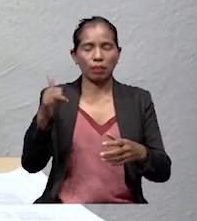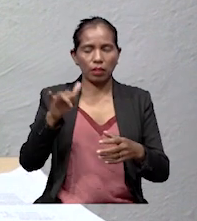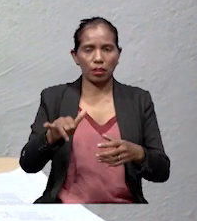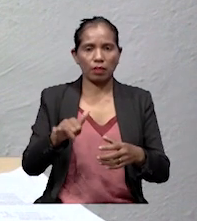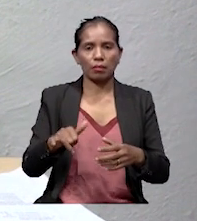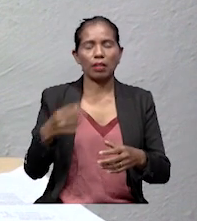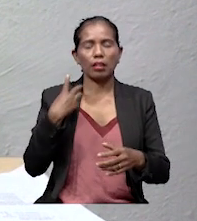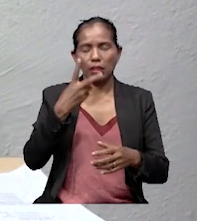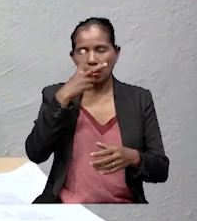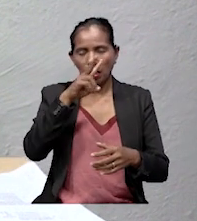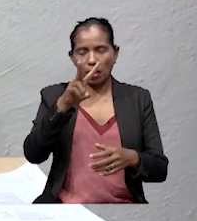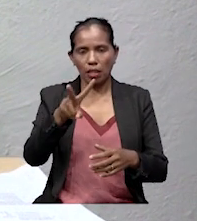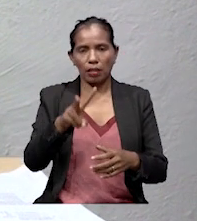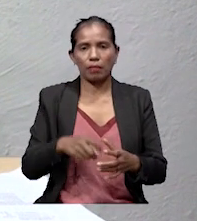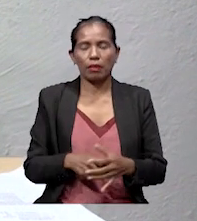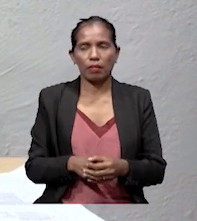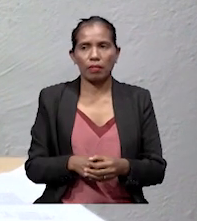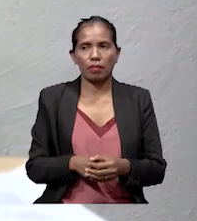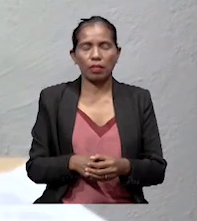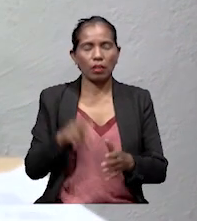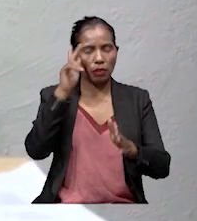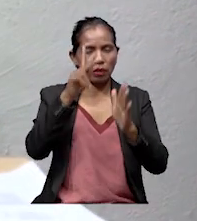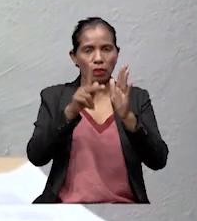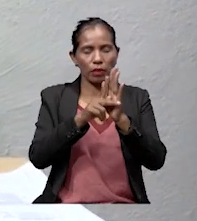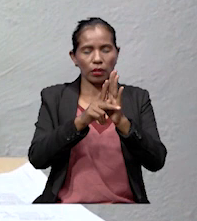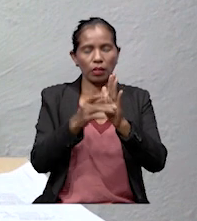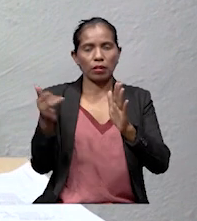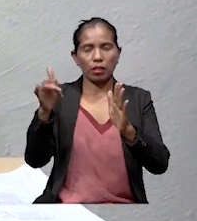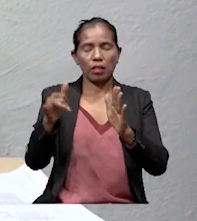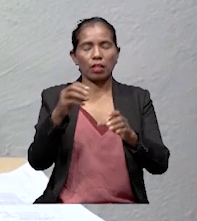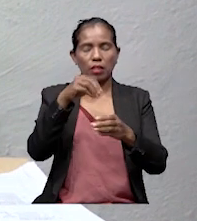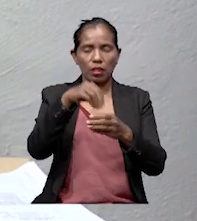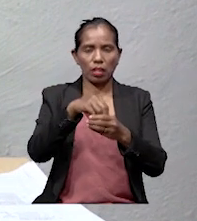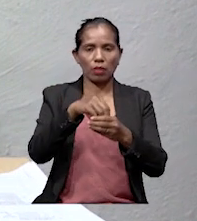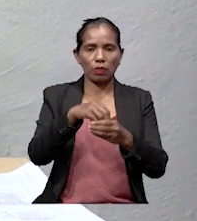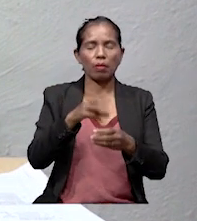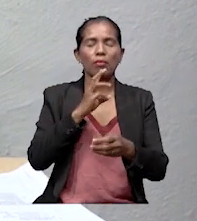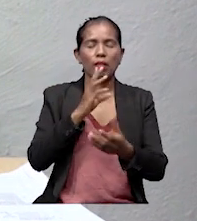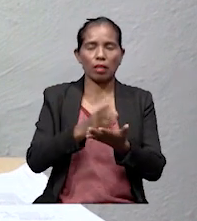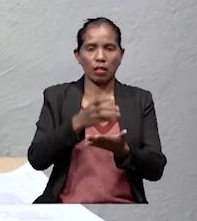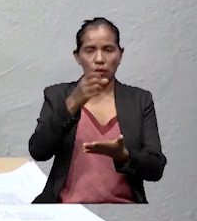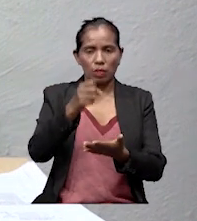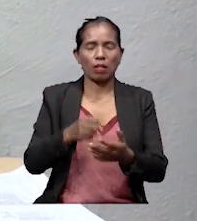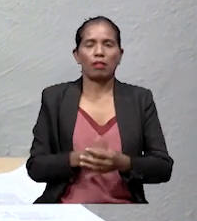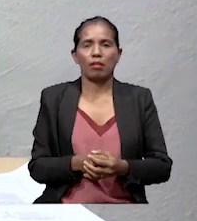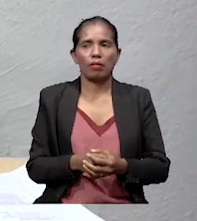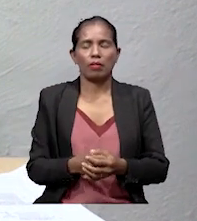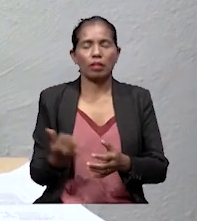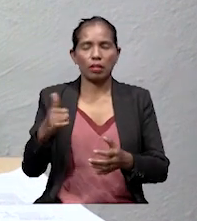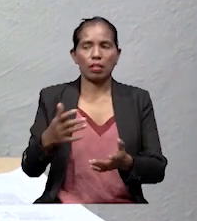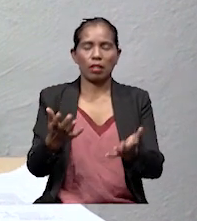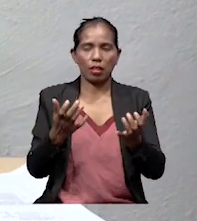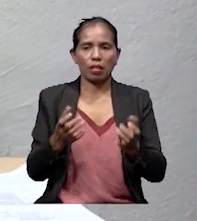itare ya emazin be sira tau aku ane mene san parti dan ne maka sira kar kata